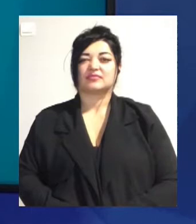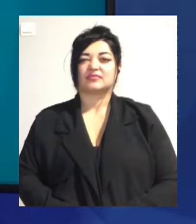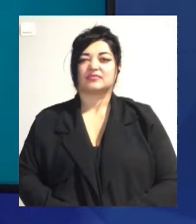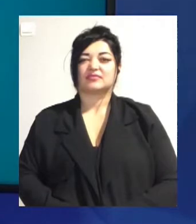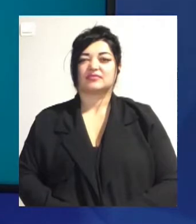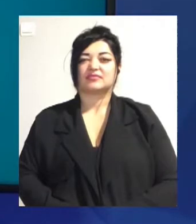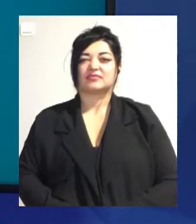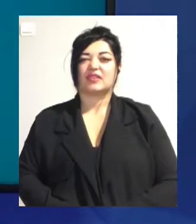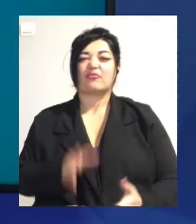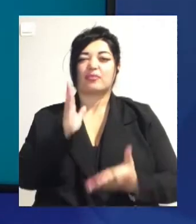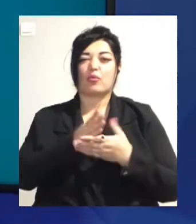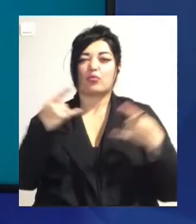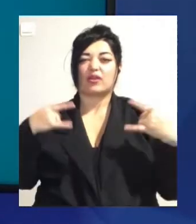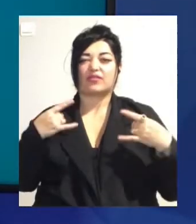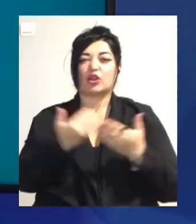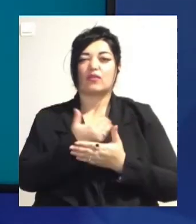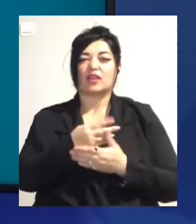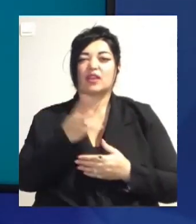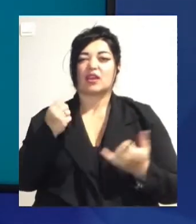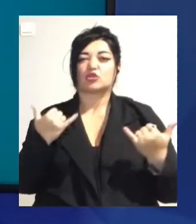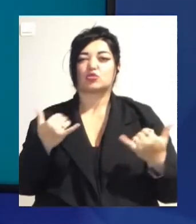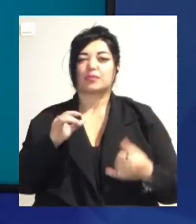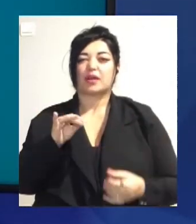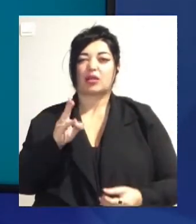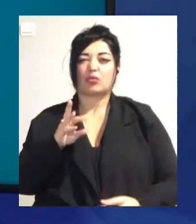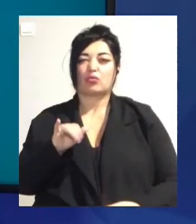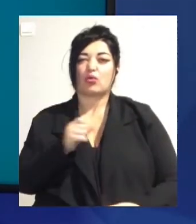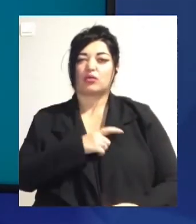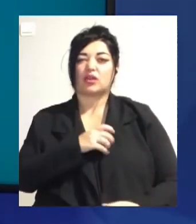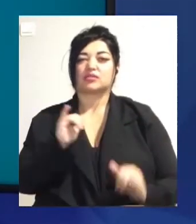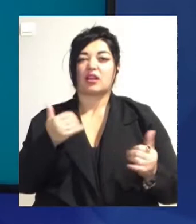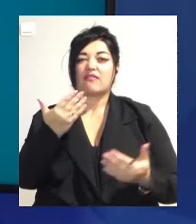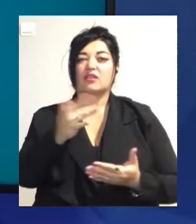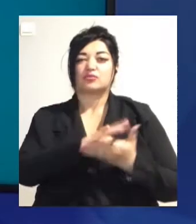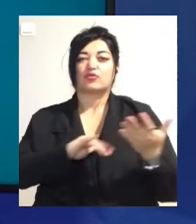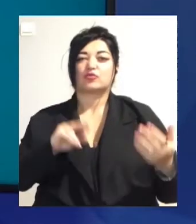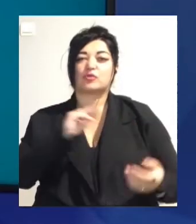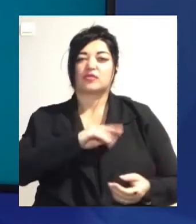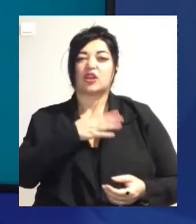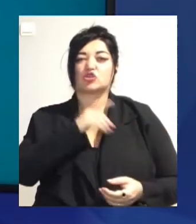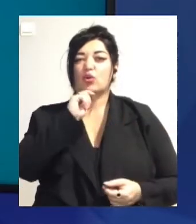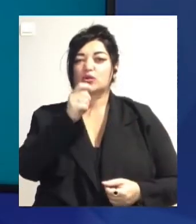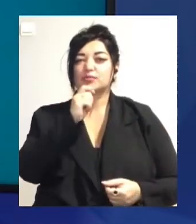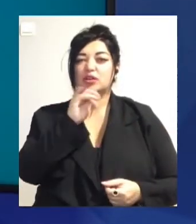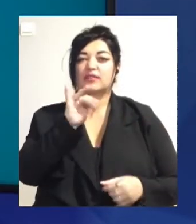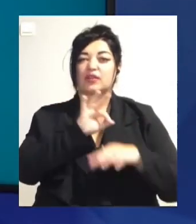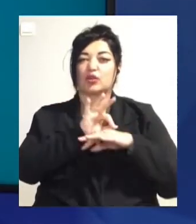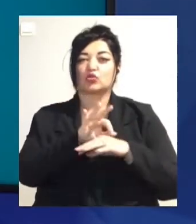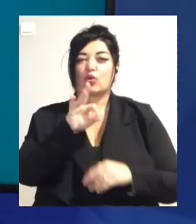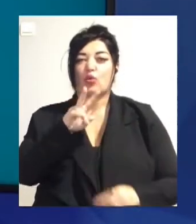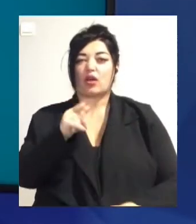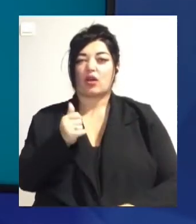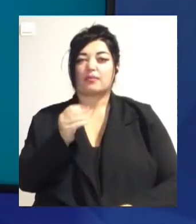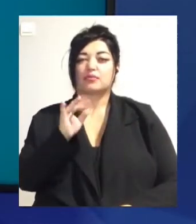В прямому ефірі новини на Суспільному Одеса. Для вас продовжують працювати наші кореспонденти та ведуча Ольга